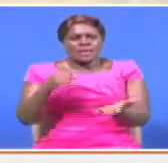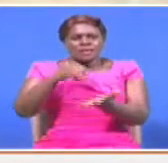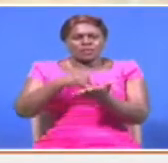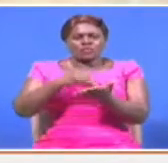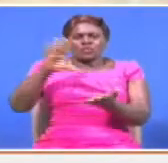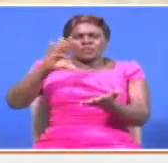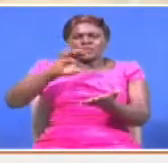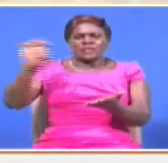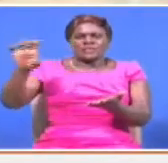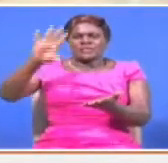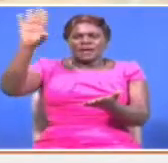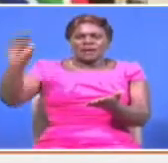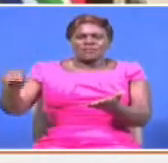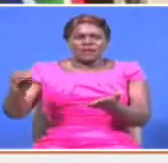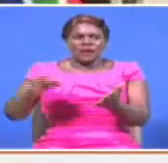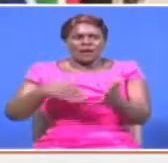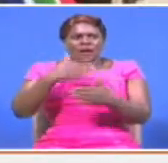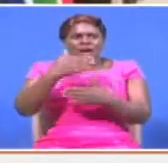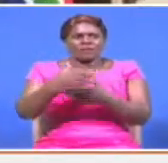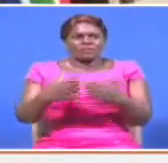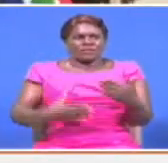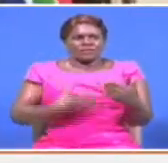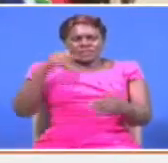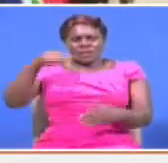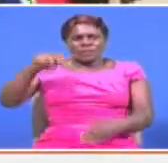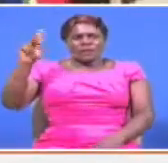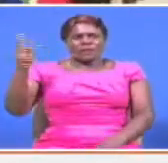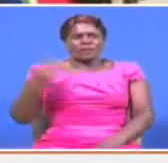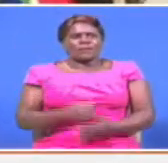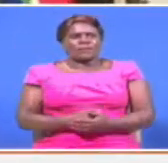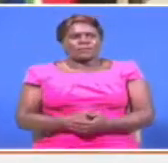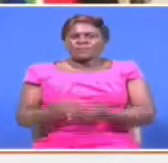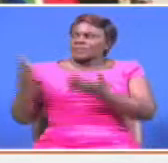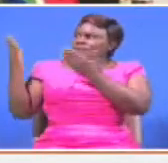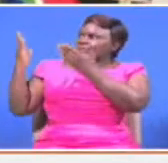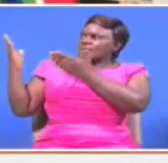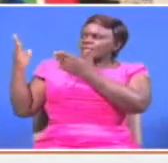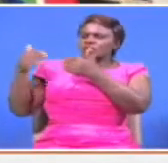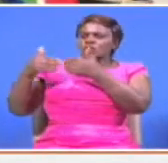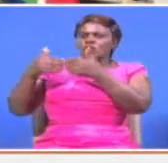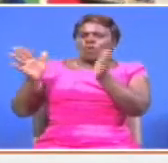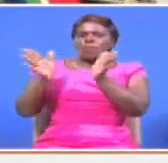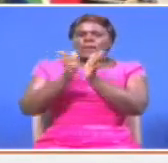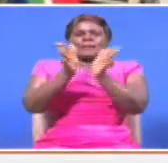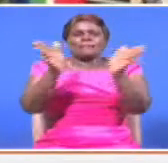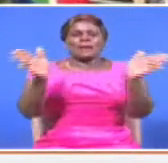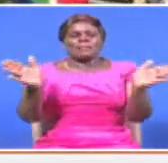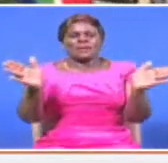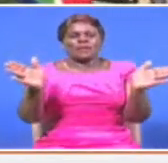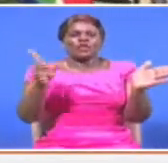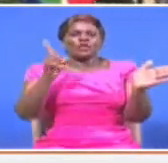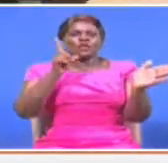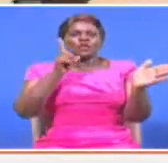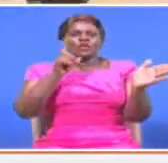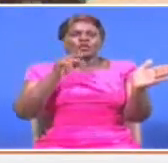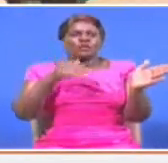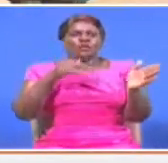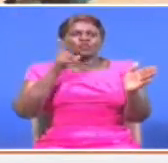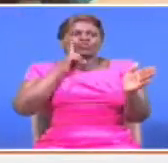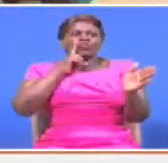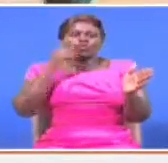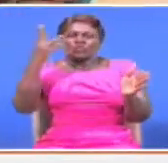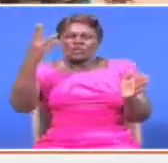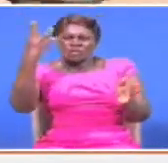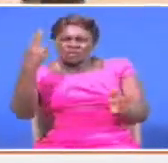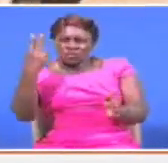ya Afrika Mashariki baada ya ziara ya hapa Kenya. MV Logos itafungua milango yake kwa umma kesho kutwa ya tarehe